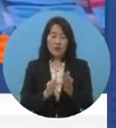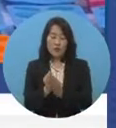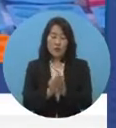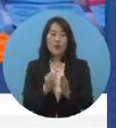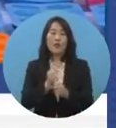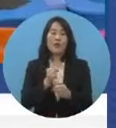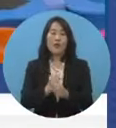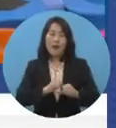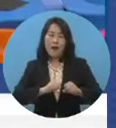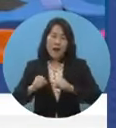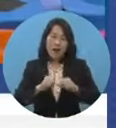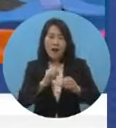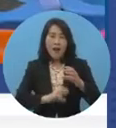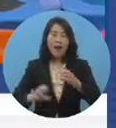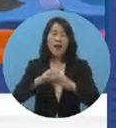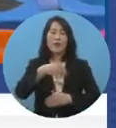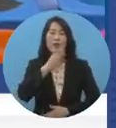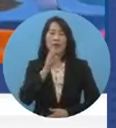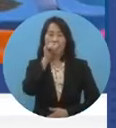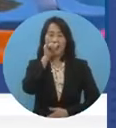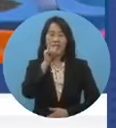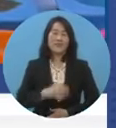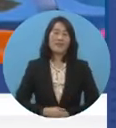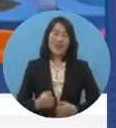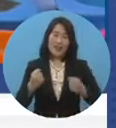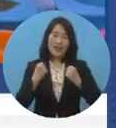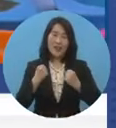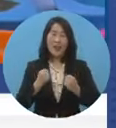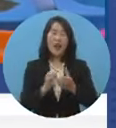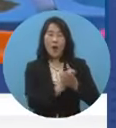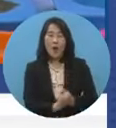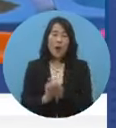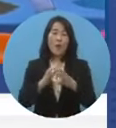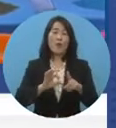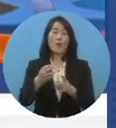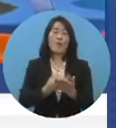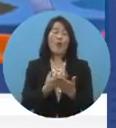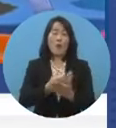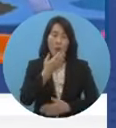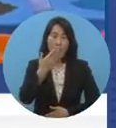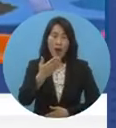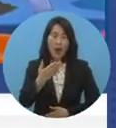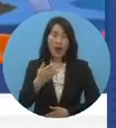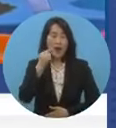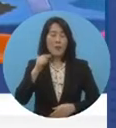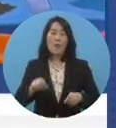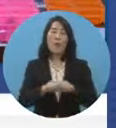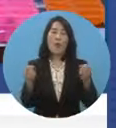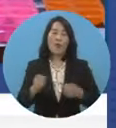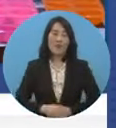만들면서 활력을 충전하는 어르신들이 있습니다 건강과 화 용품 거리까지 가능해 반응이